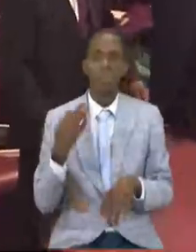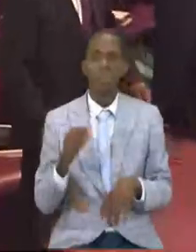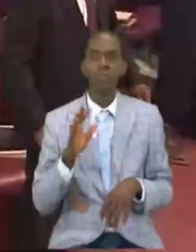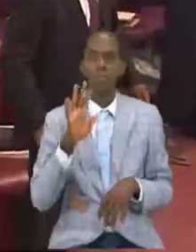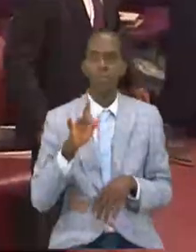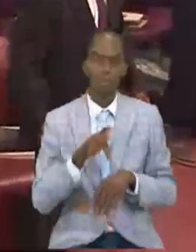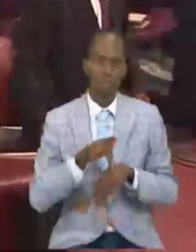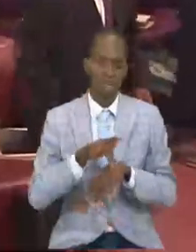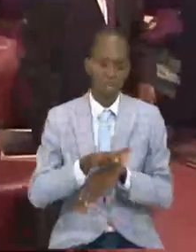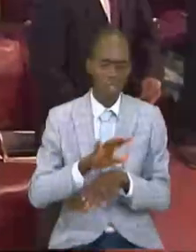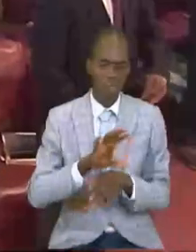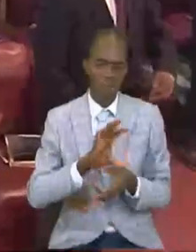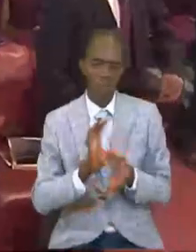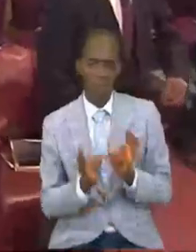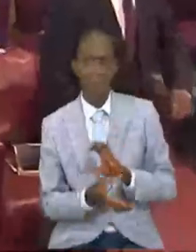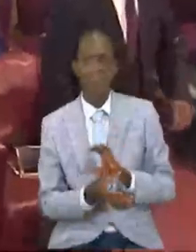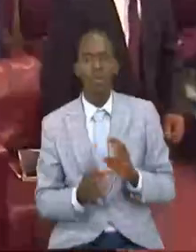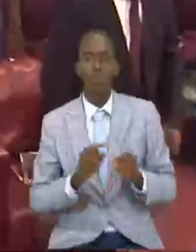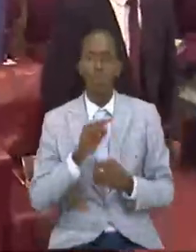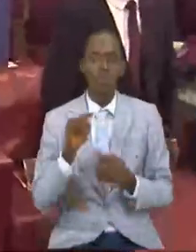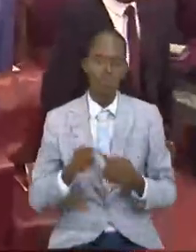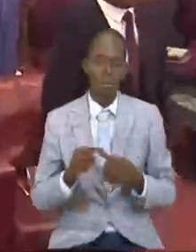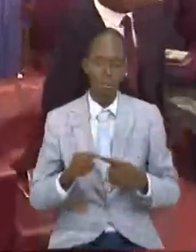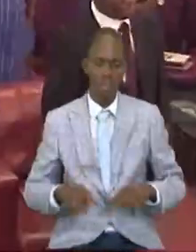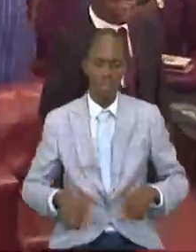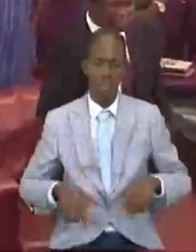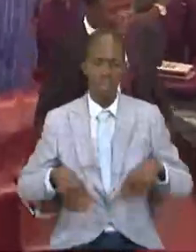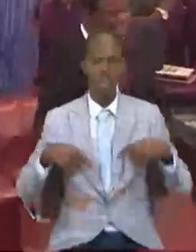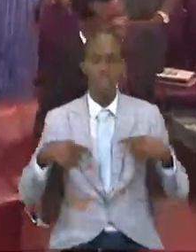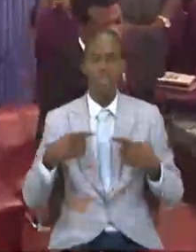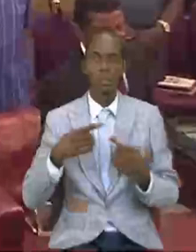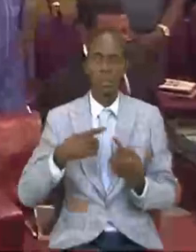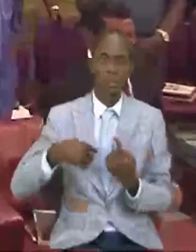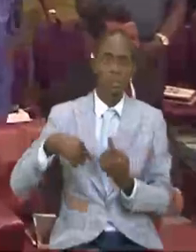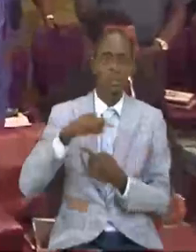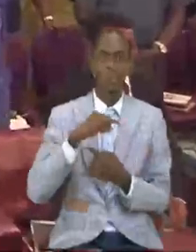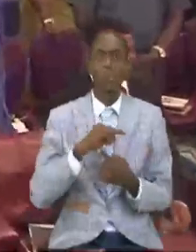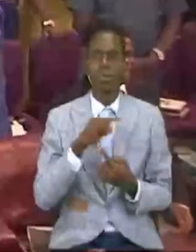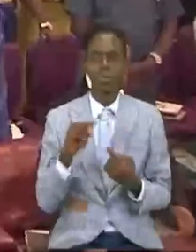Les premiers jours de votre conversion, lorsque votre vie était transformée,